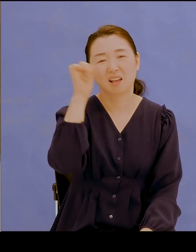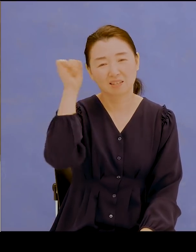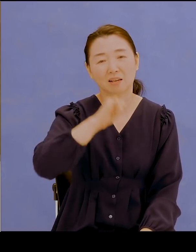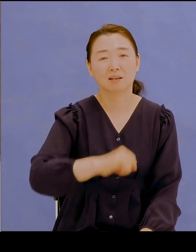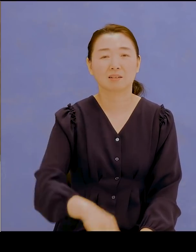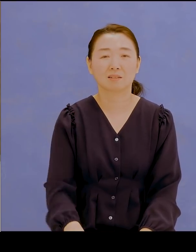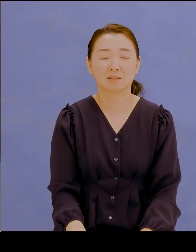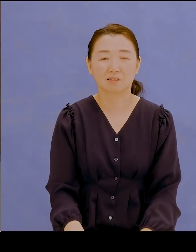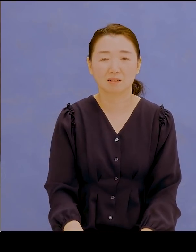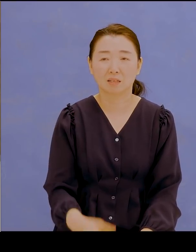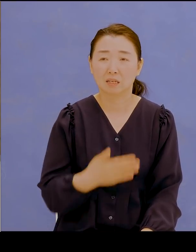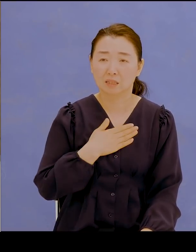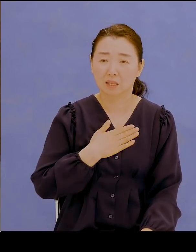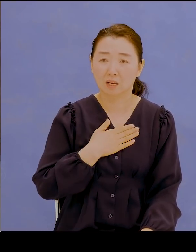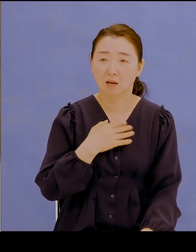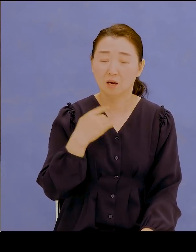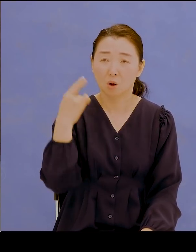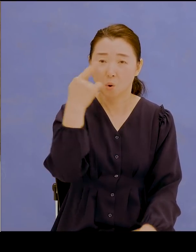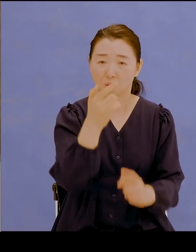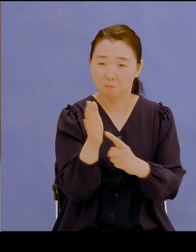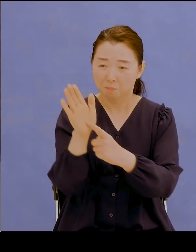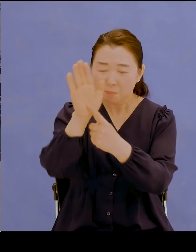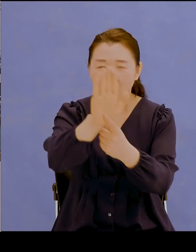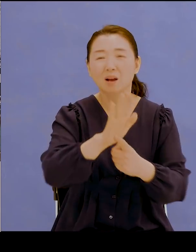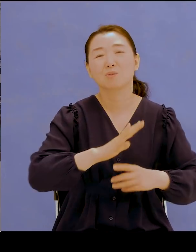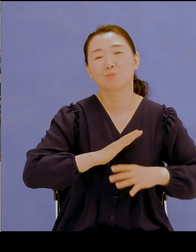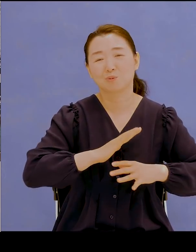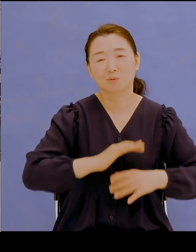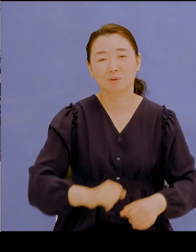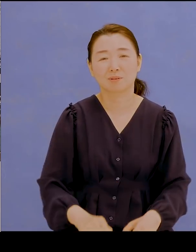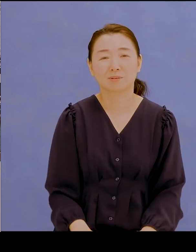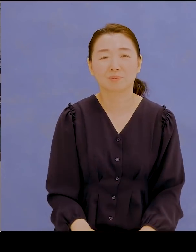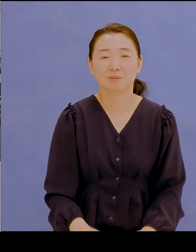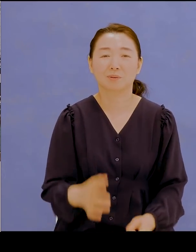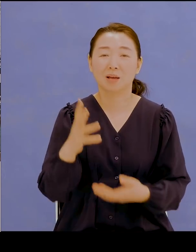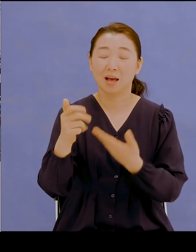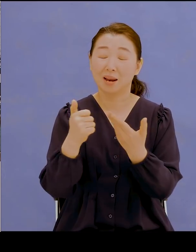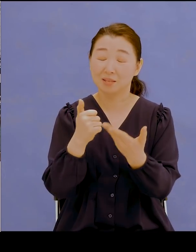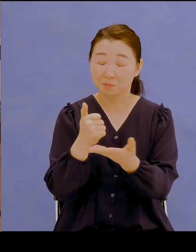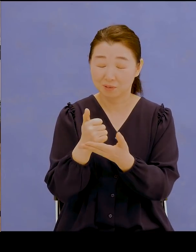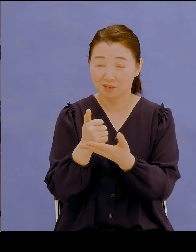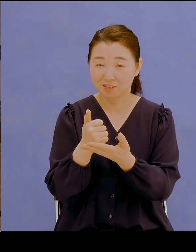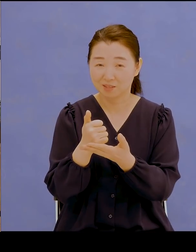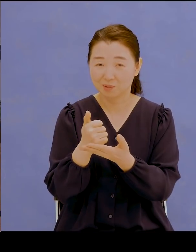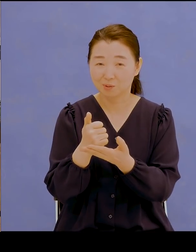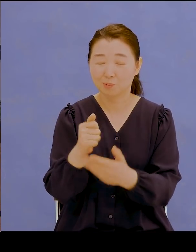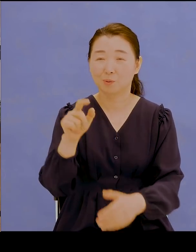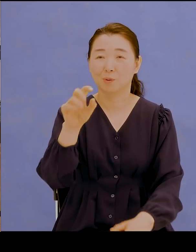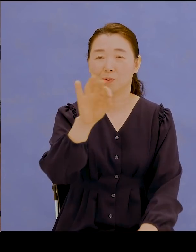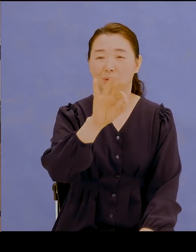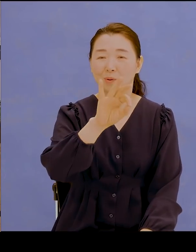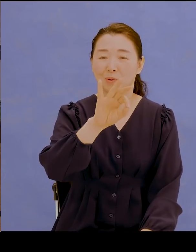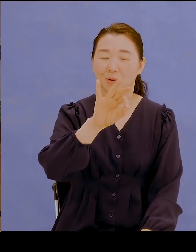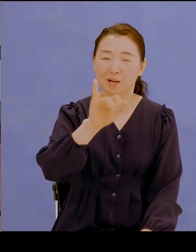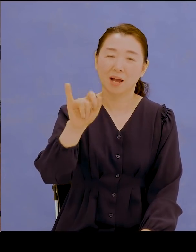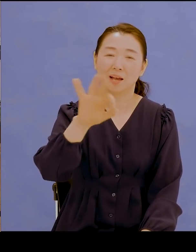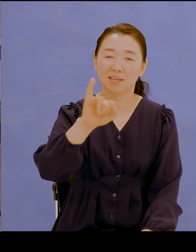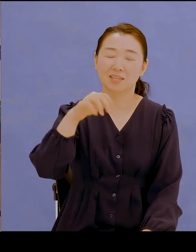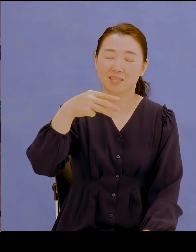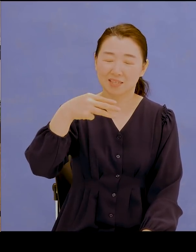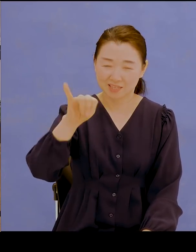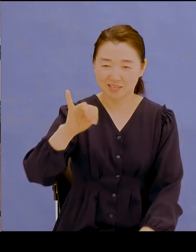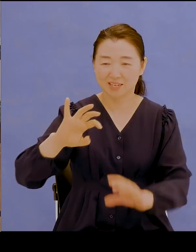막 드러나는 게 나중에는 좀 두렵더라고요. 그럴 수 있어요. 그리고 하나님께서 또 어떻게 보면 그 IT 아이들을 김원희 씨가 품을 수 있도록 또